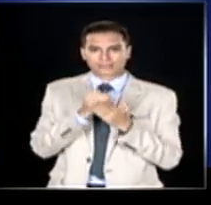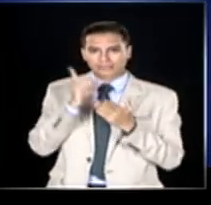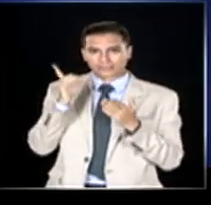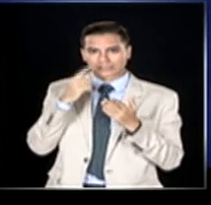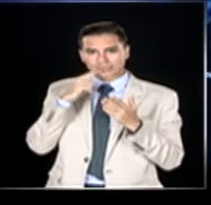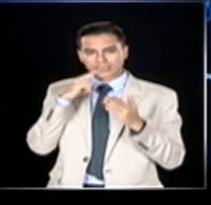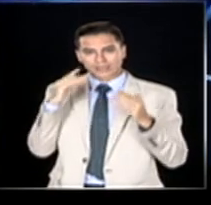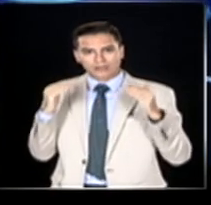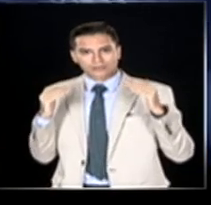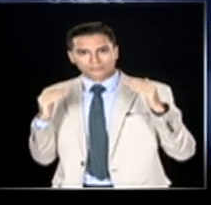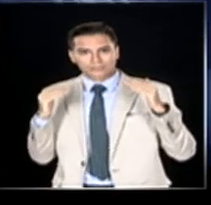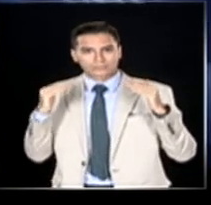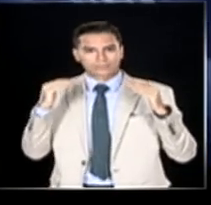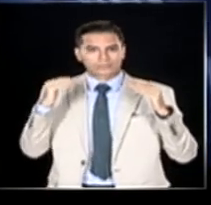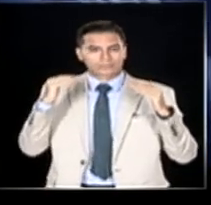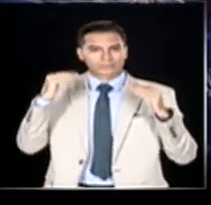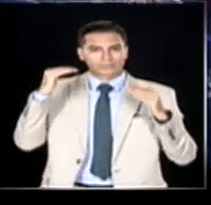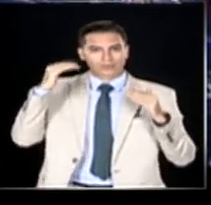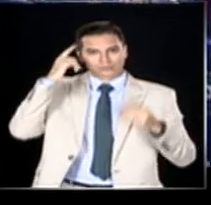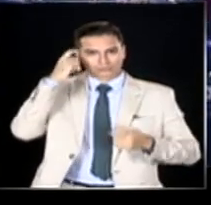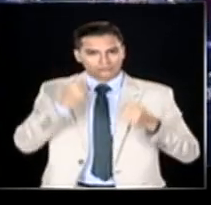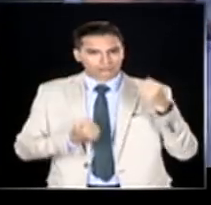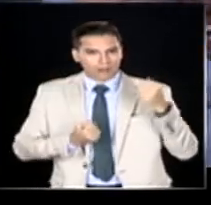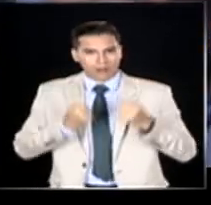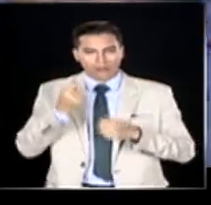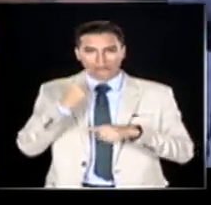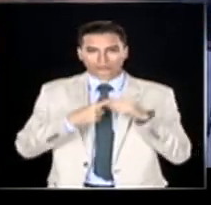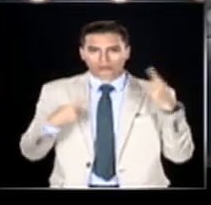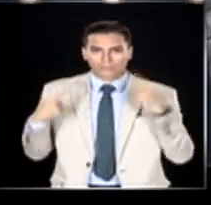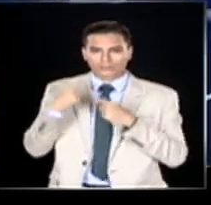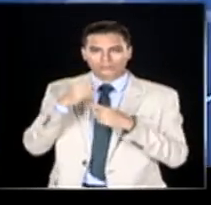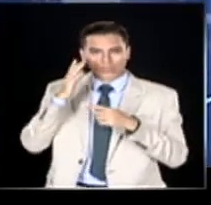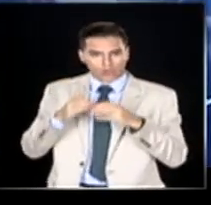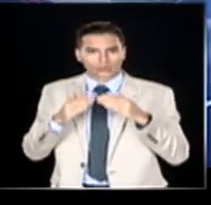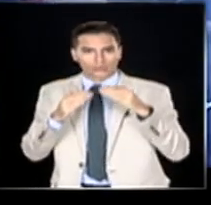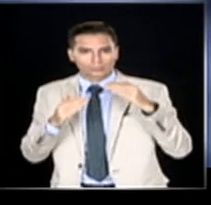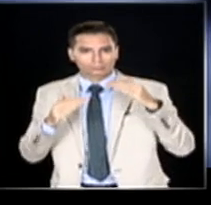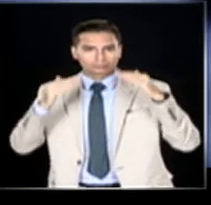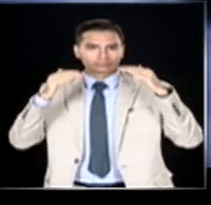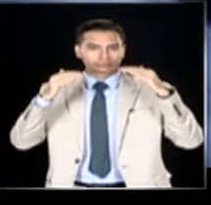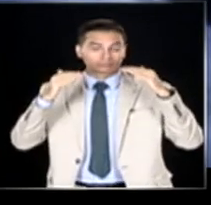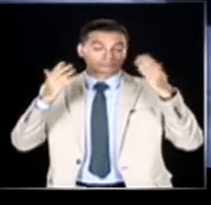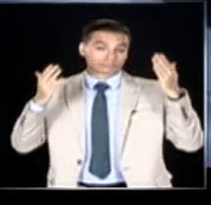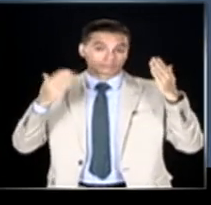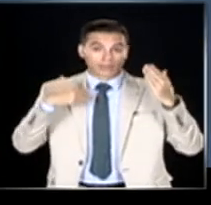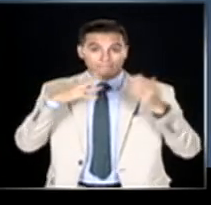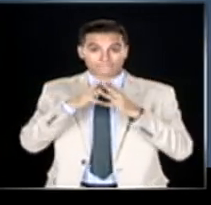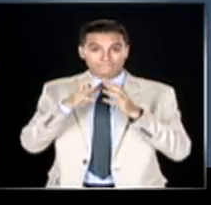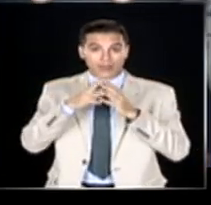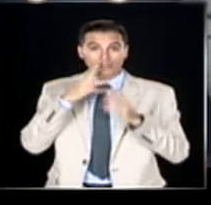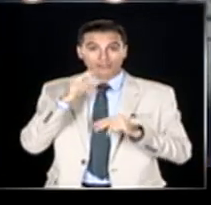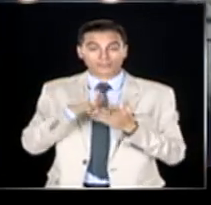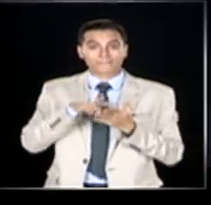الناصر قدروا بتحت الضغط وضربات الجزاء يرجعوا تاني في المباراة. لكننا ابتدينا من